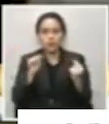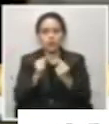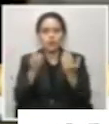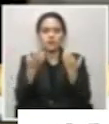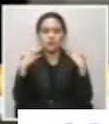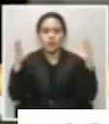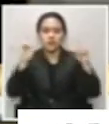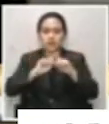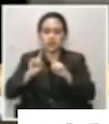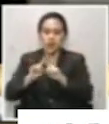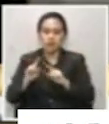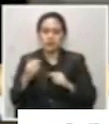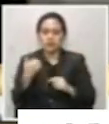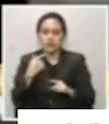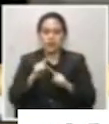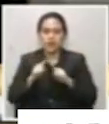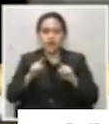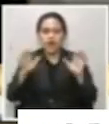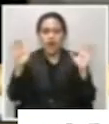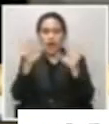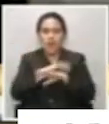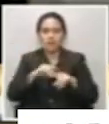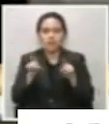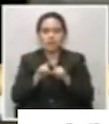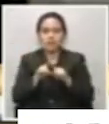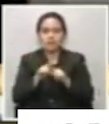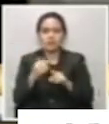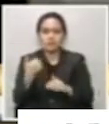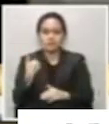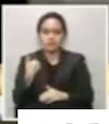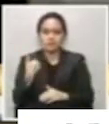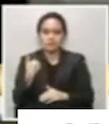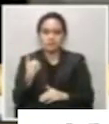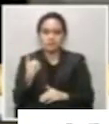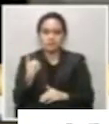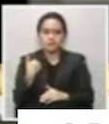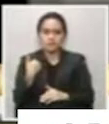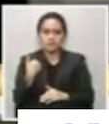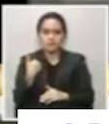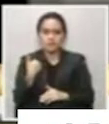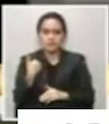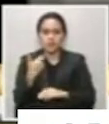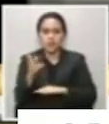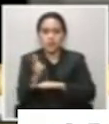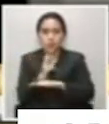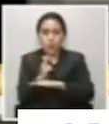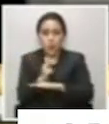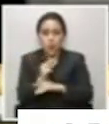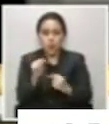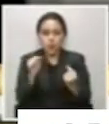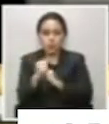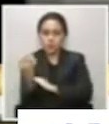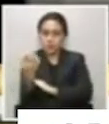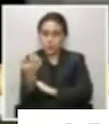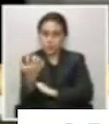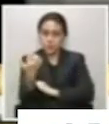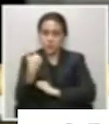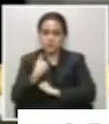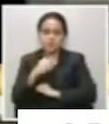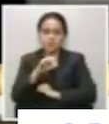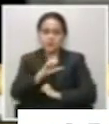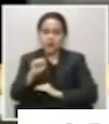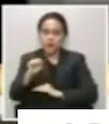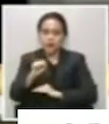แต่ไม่หนักแน่นเท่ากับคลิปที่เพื่อนสมาชิกท่านหนึ่งได้ไปออกรายการทีวี